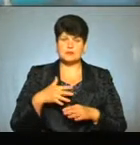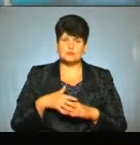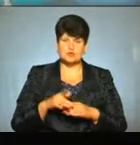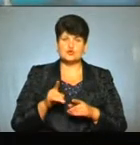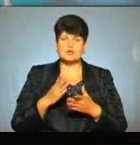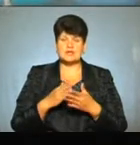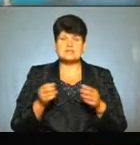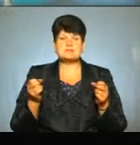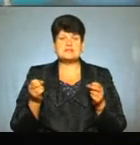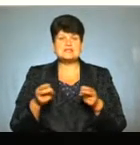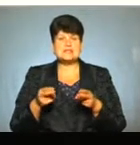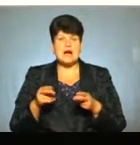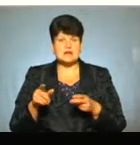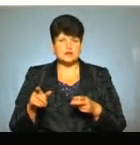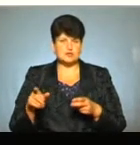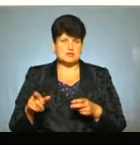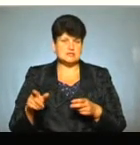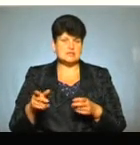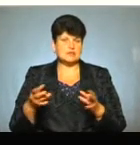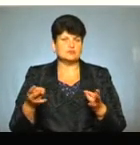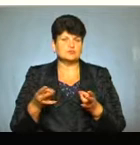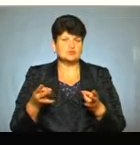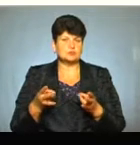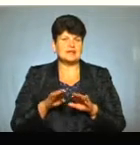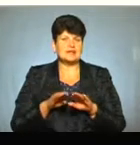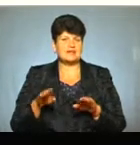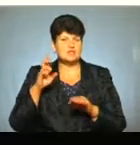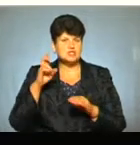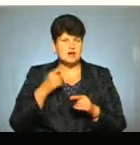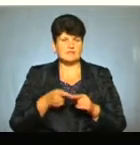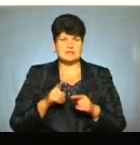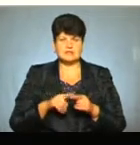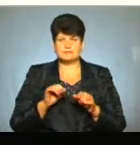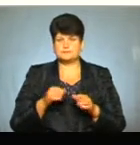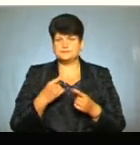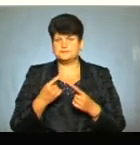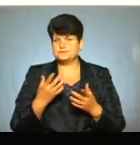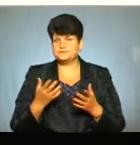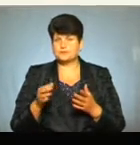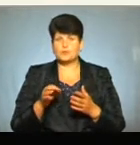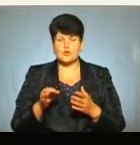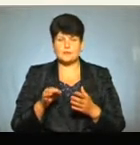розуміти, що є спеціальності, які затребувані на рівні держави. Це ми можемо говорити про